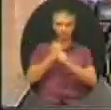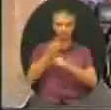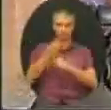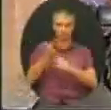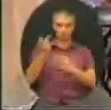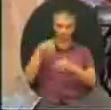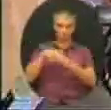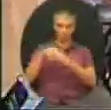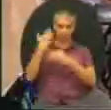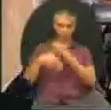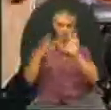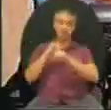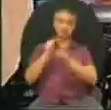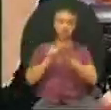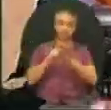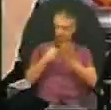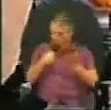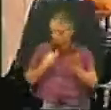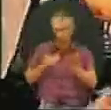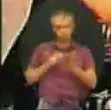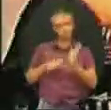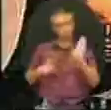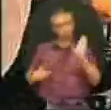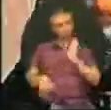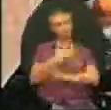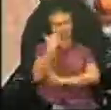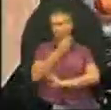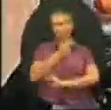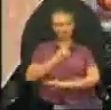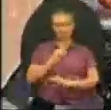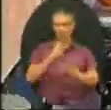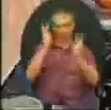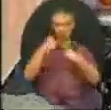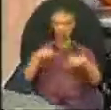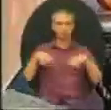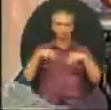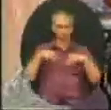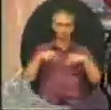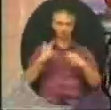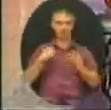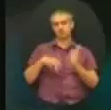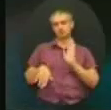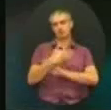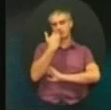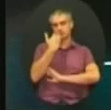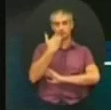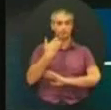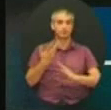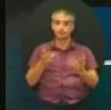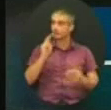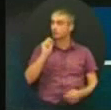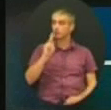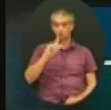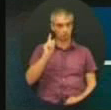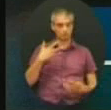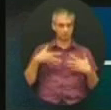לנו בסוף הערב. ולכן אני קמתי והלכתי, ראיתי, זה לא ההסכם שעליו הסכמנו, ולקחת הרגליים ויצאנו. נורית קורן,